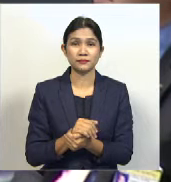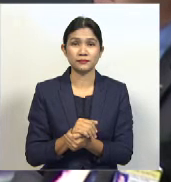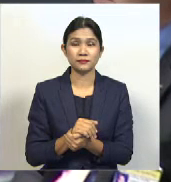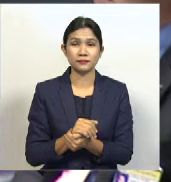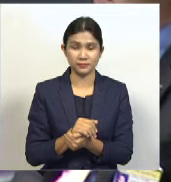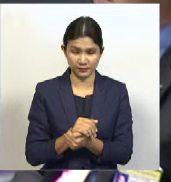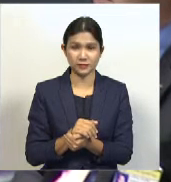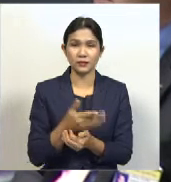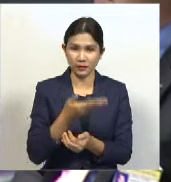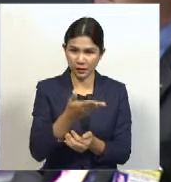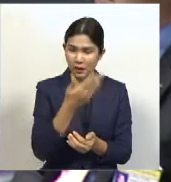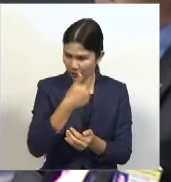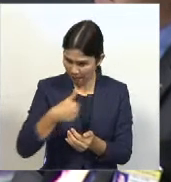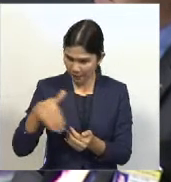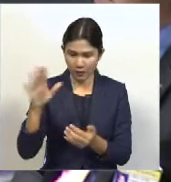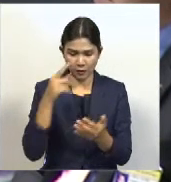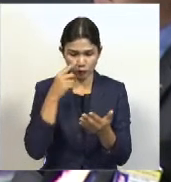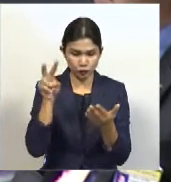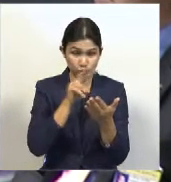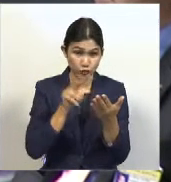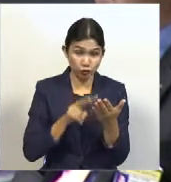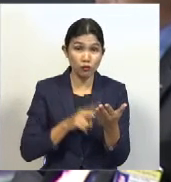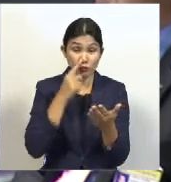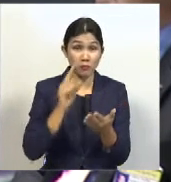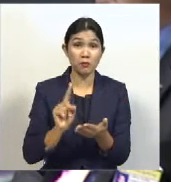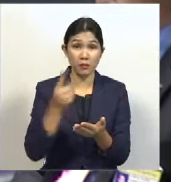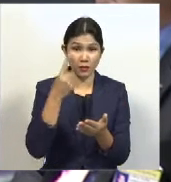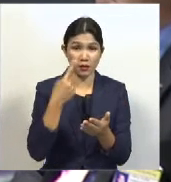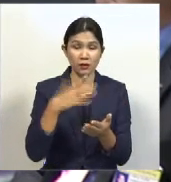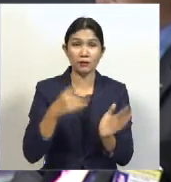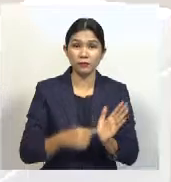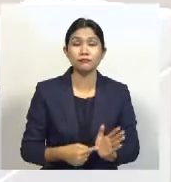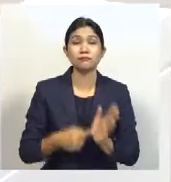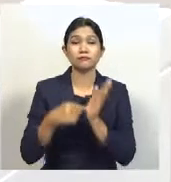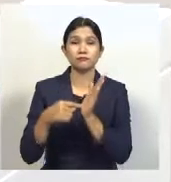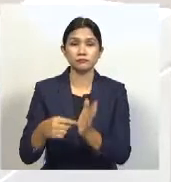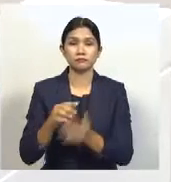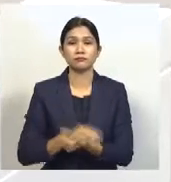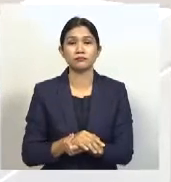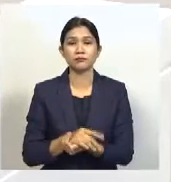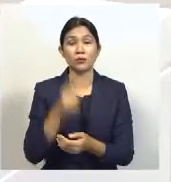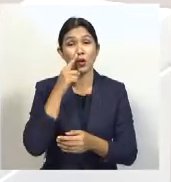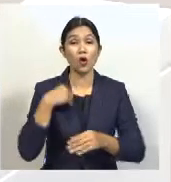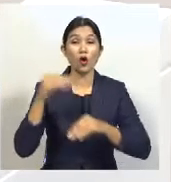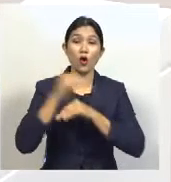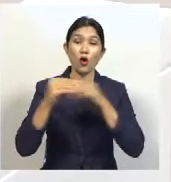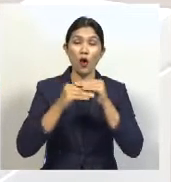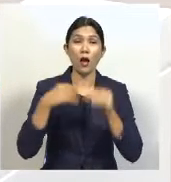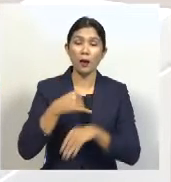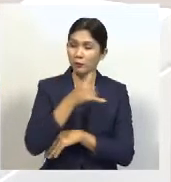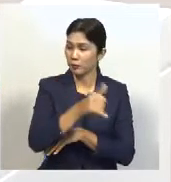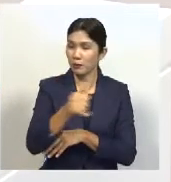เอากลับไปนะครับเอากลับไปเพื่อไปพิจารณาใหม่และนำมานะฮะ โครงการทั้งหมดก็ลงพื้นที่ของท่านก็ลงหม